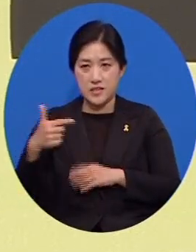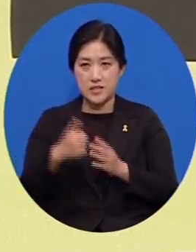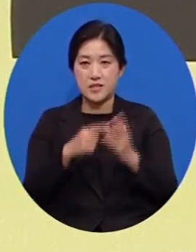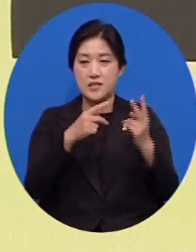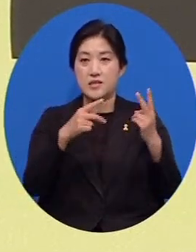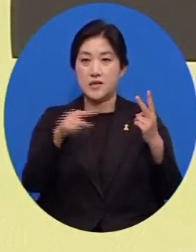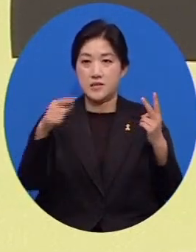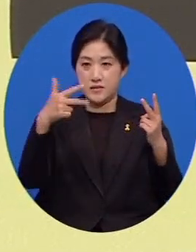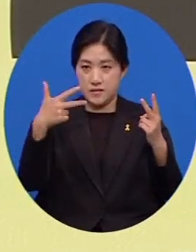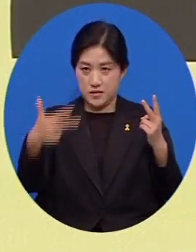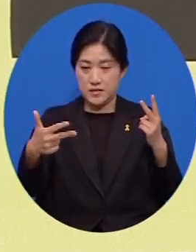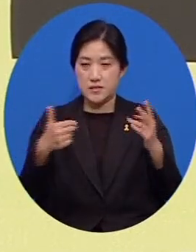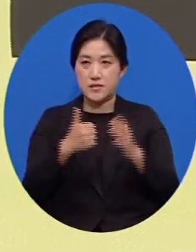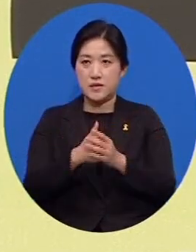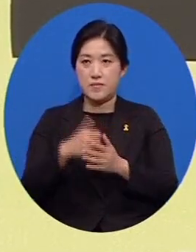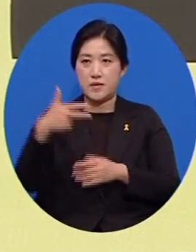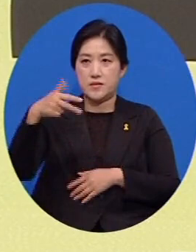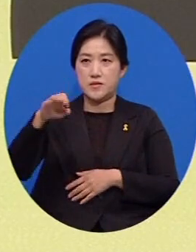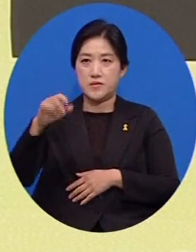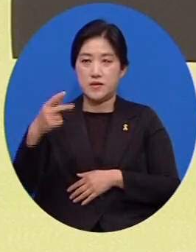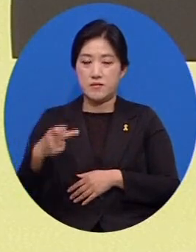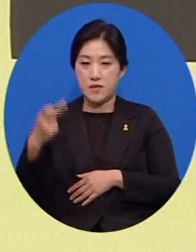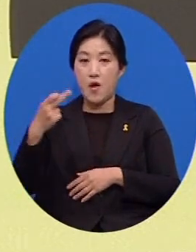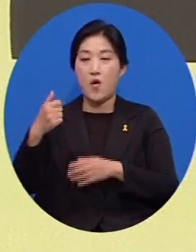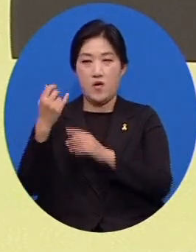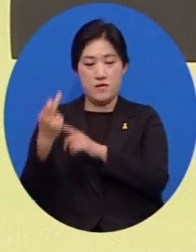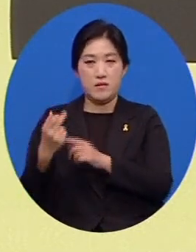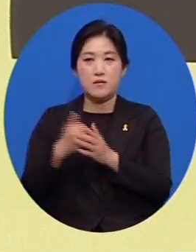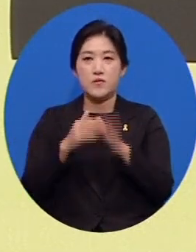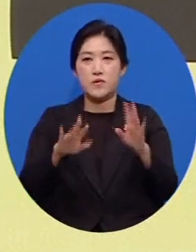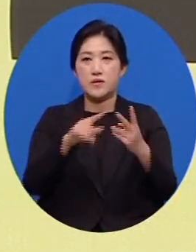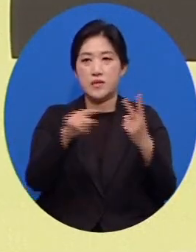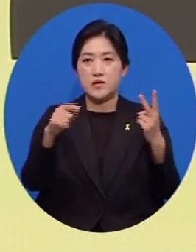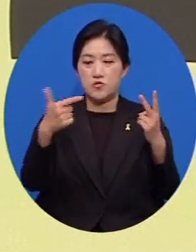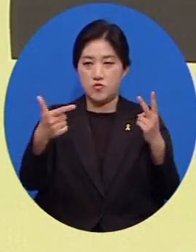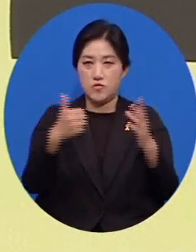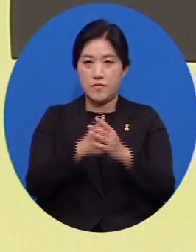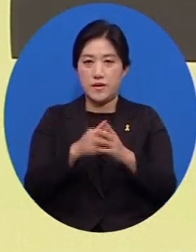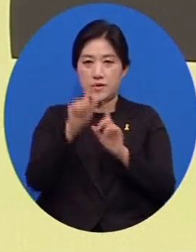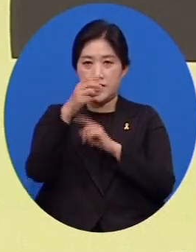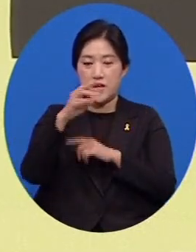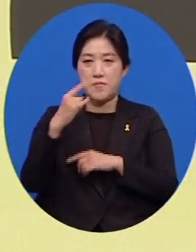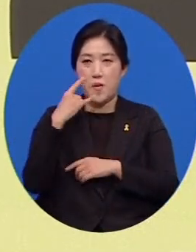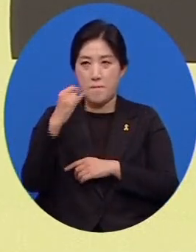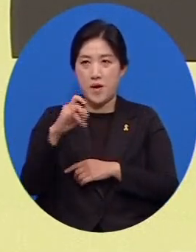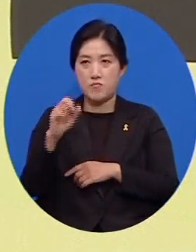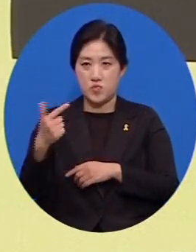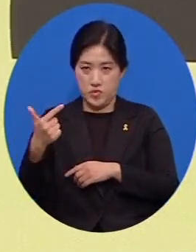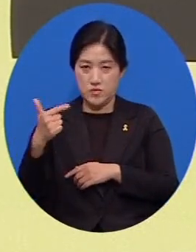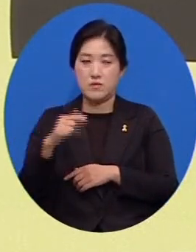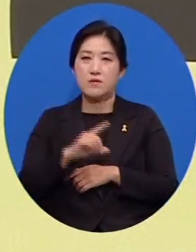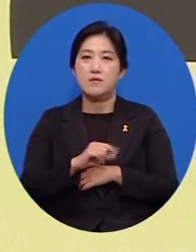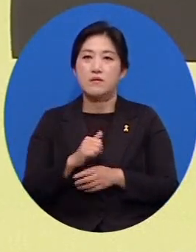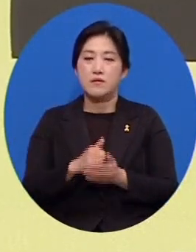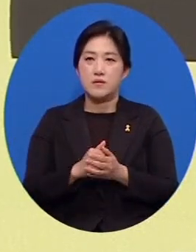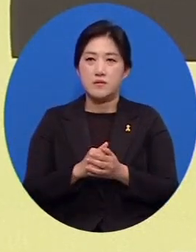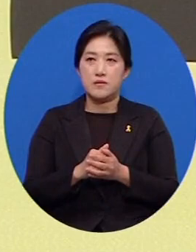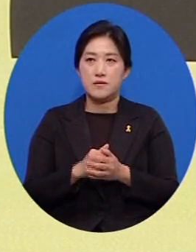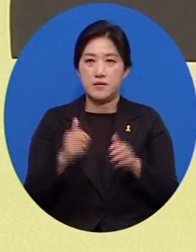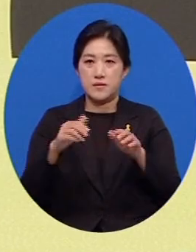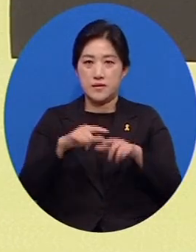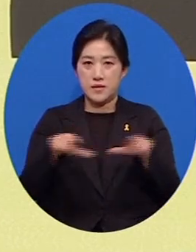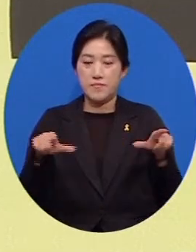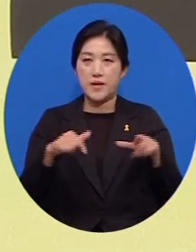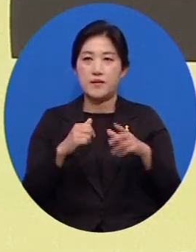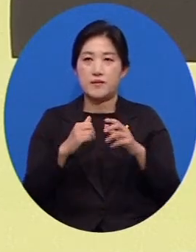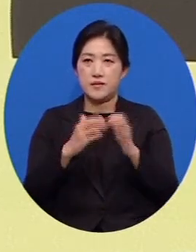2학년 7반 전찬호 형 전찬동님, 2학년 6반 이태민 엄마 문연옥님, 일반인